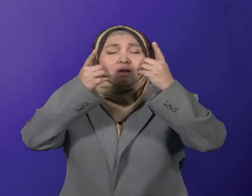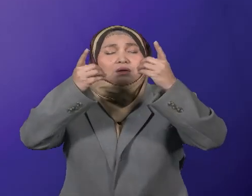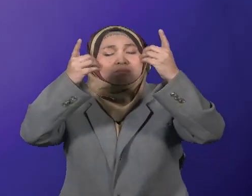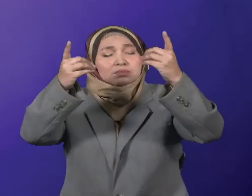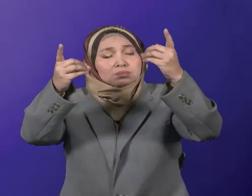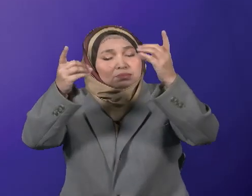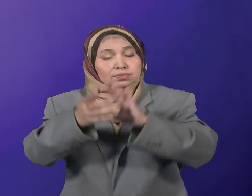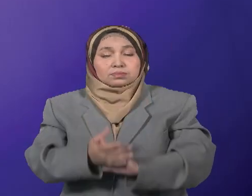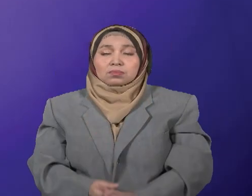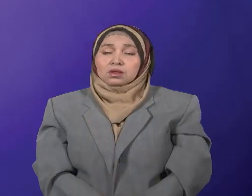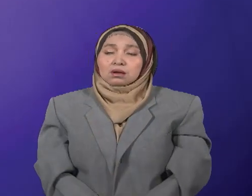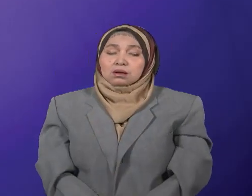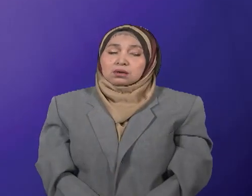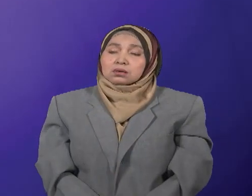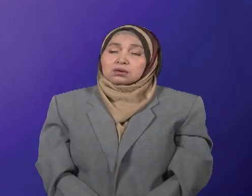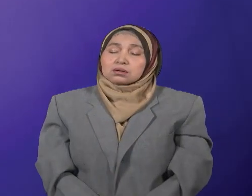أثيم